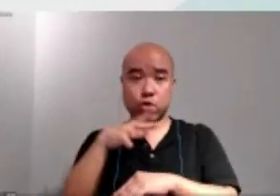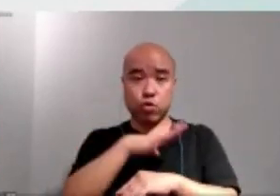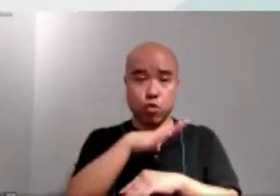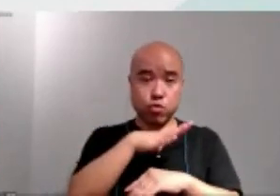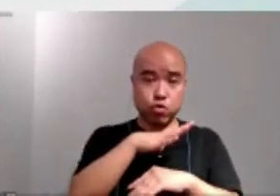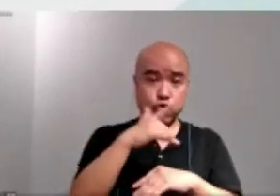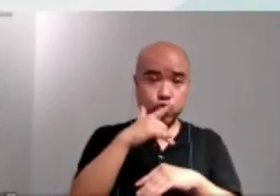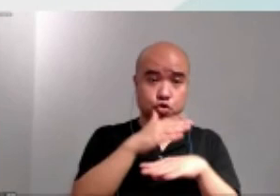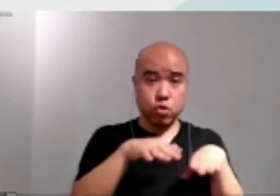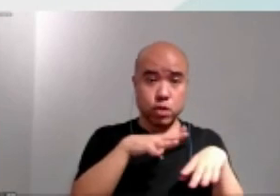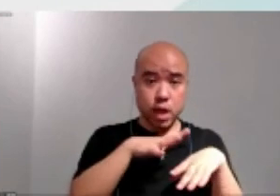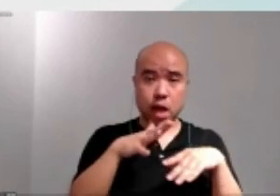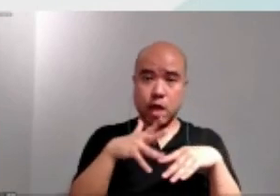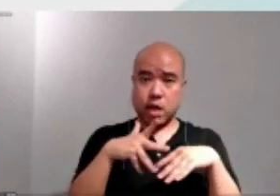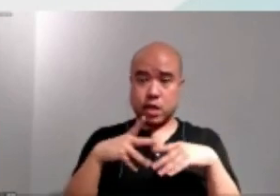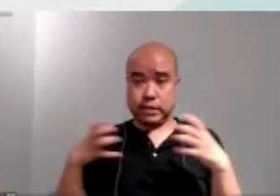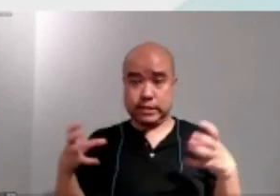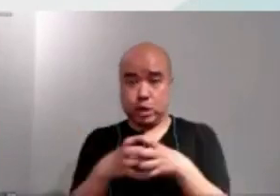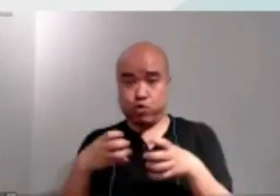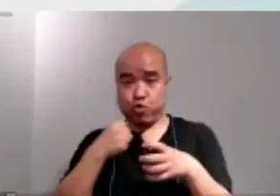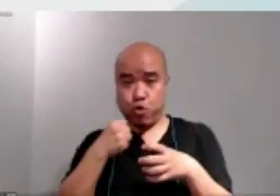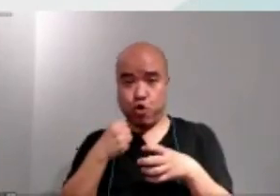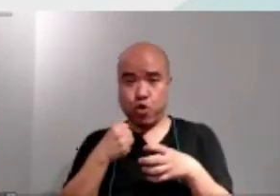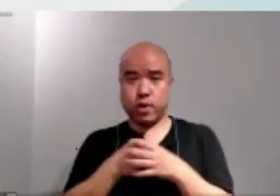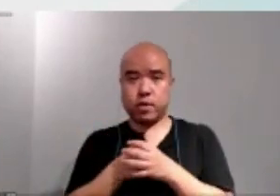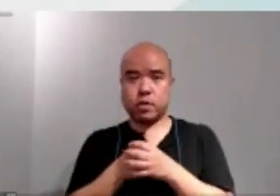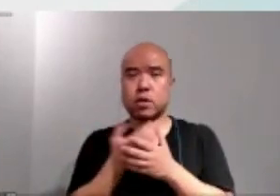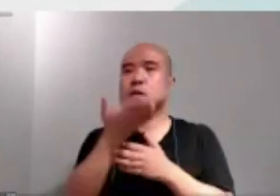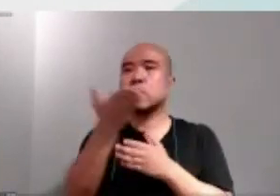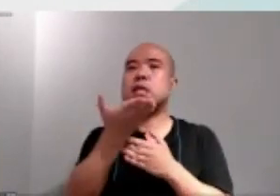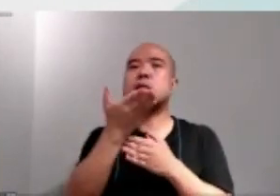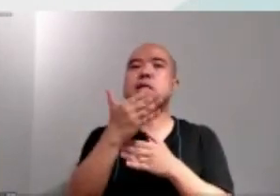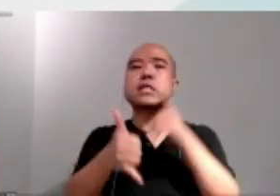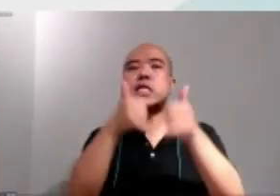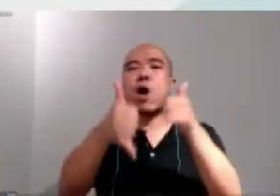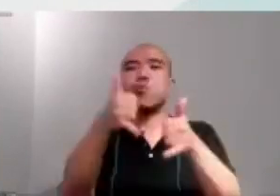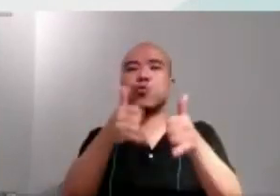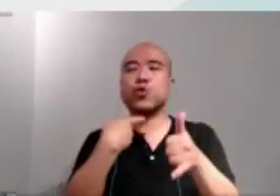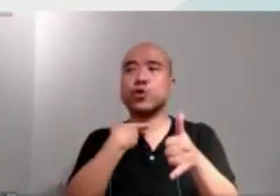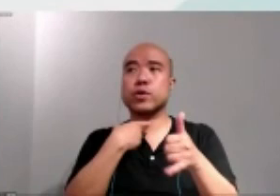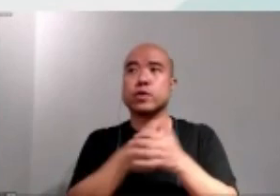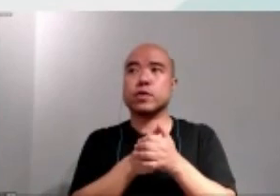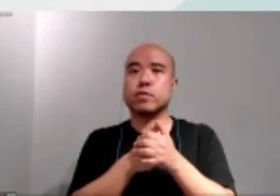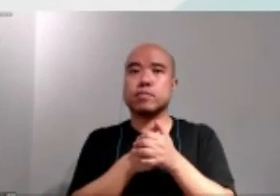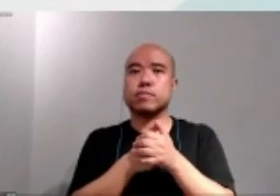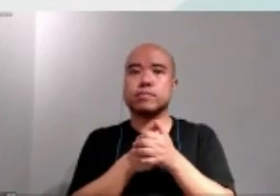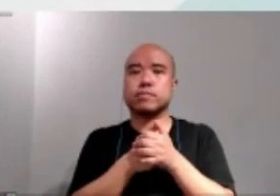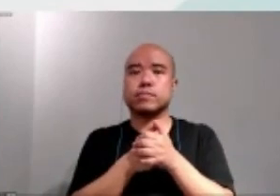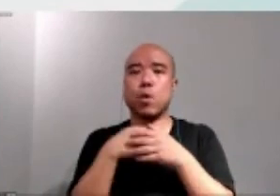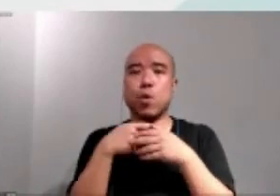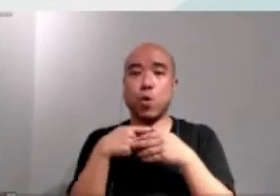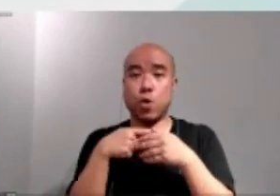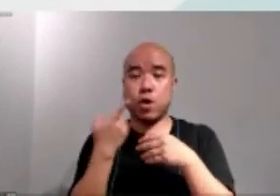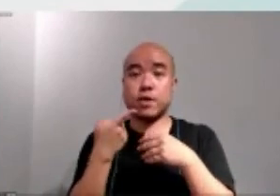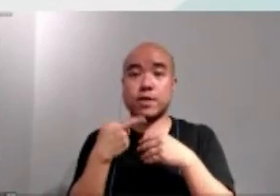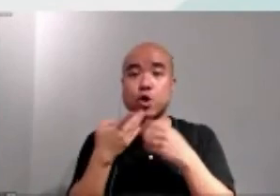力，傳承落去嘅凝聚力就係需要每一個人嘅參與嘅。SES 推動社會嘅創